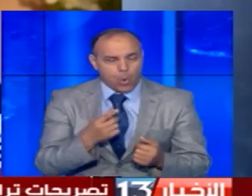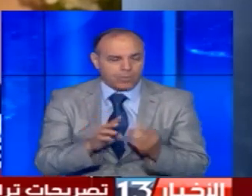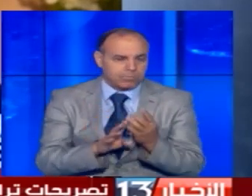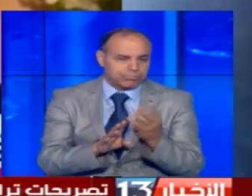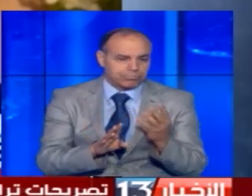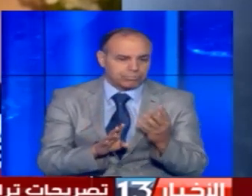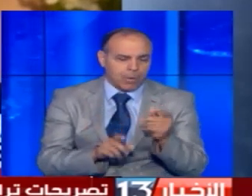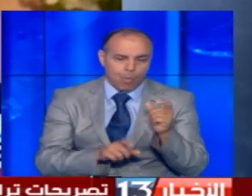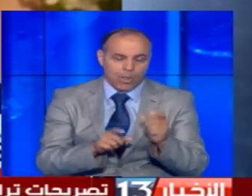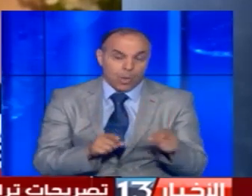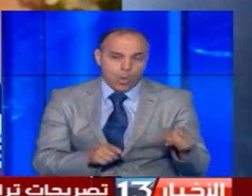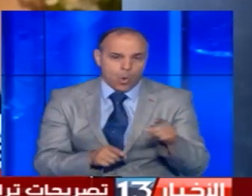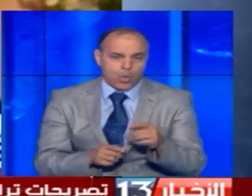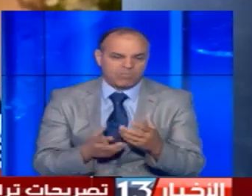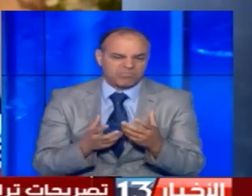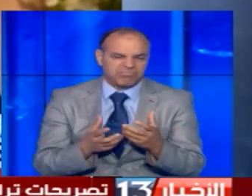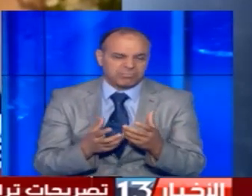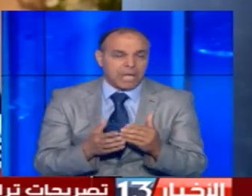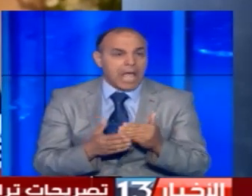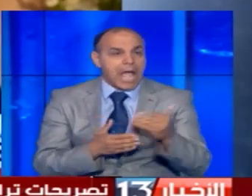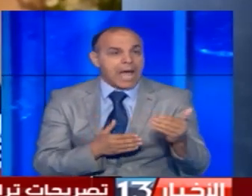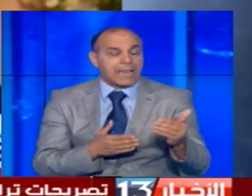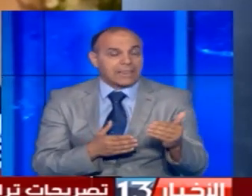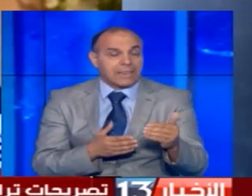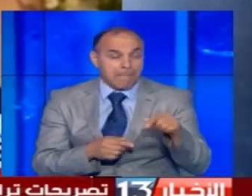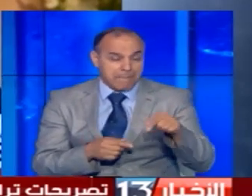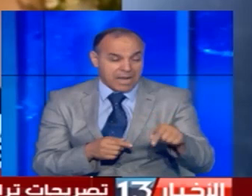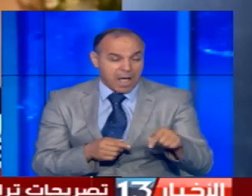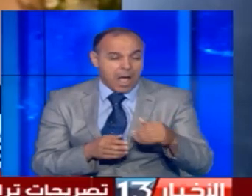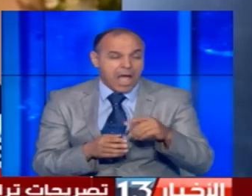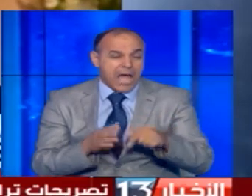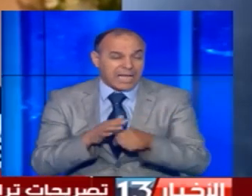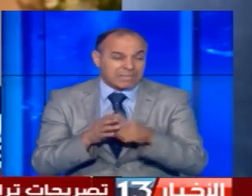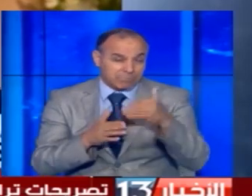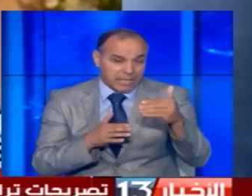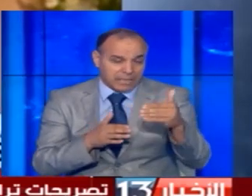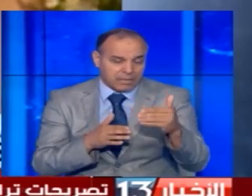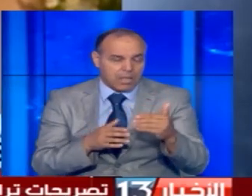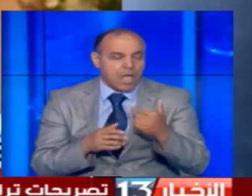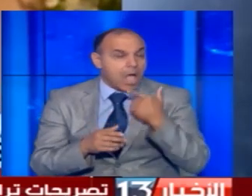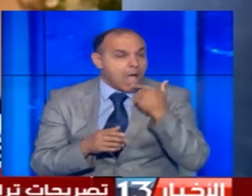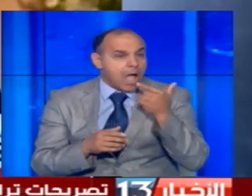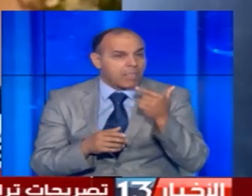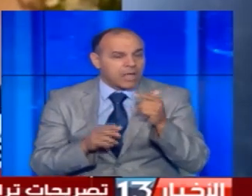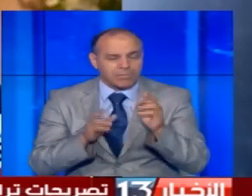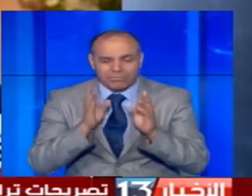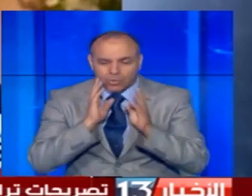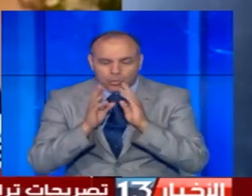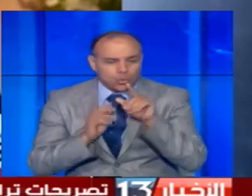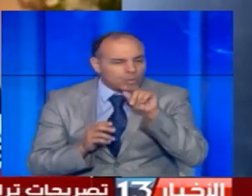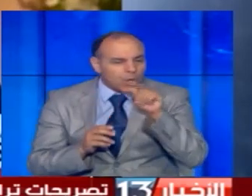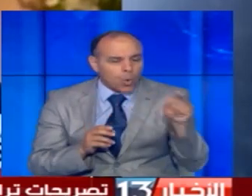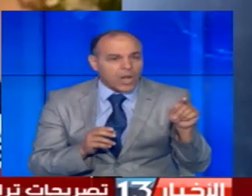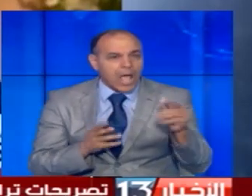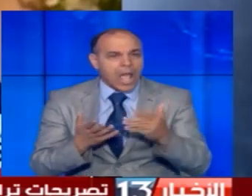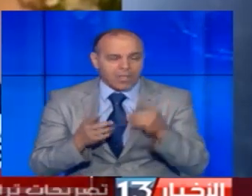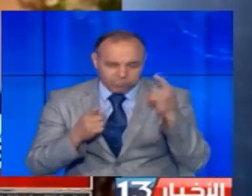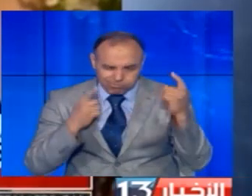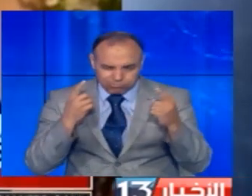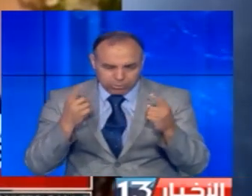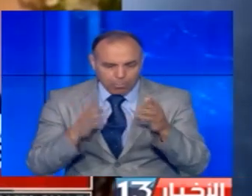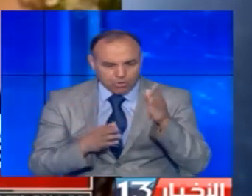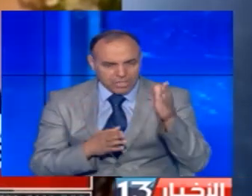مواطني من خارج ارض بلاده هذه المره ارهابا سطور على تويتر قال فيها ان تصوراته